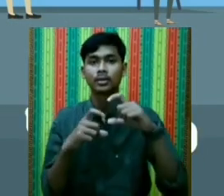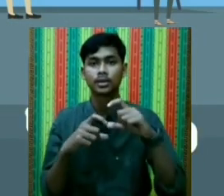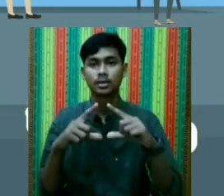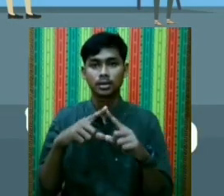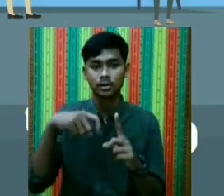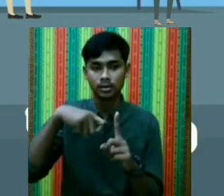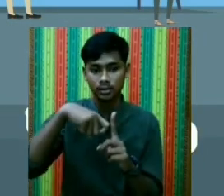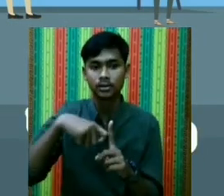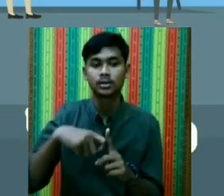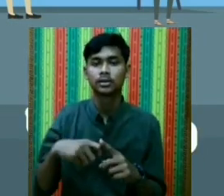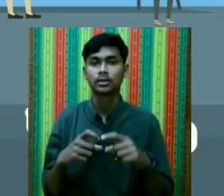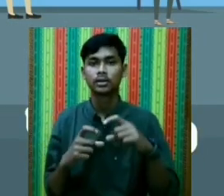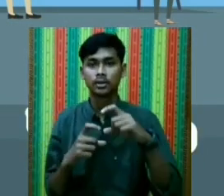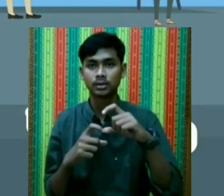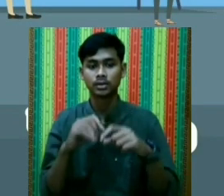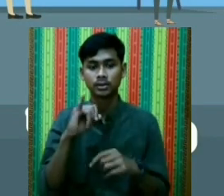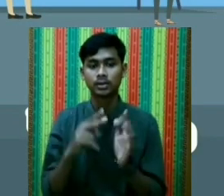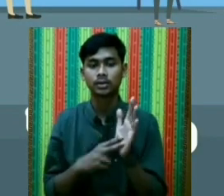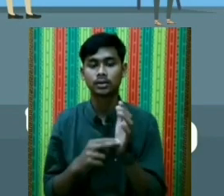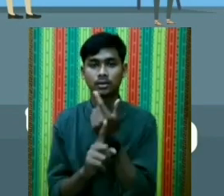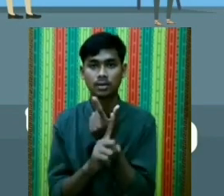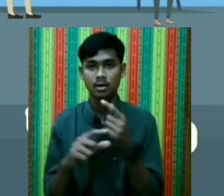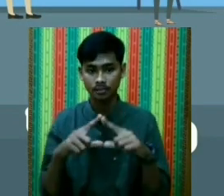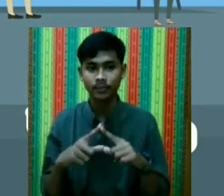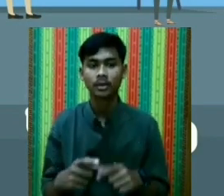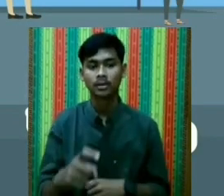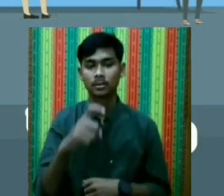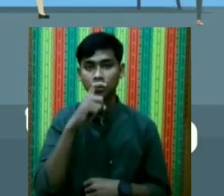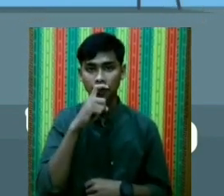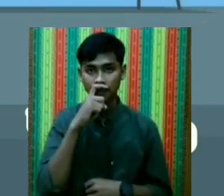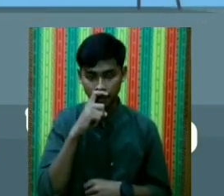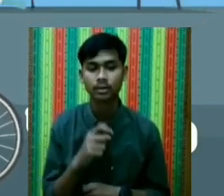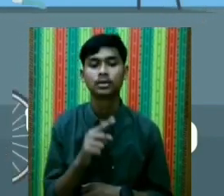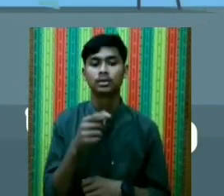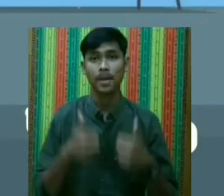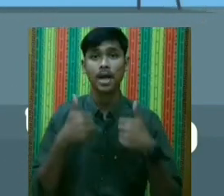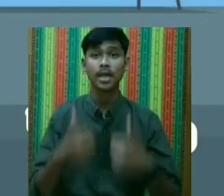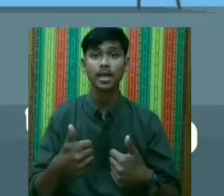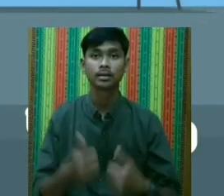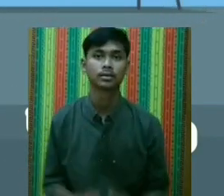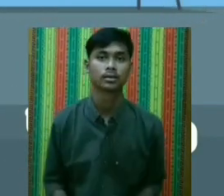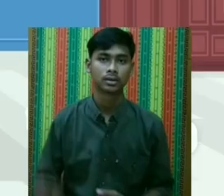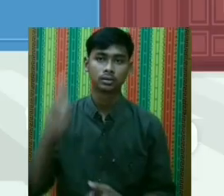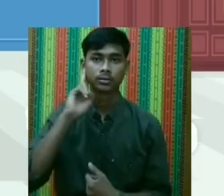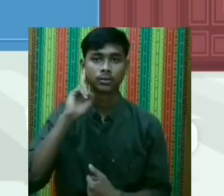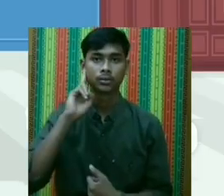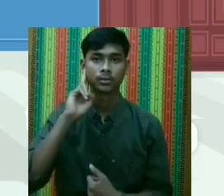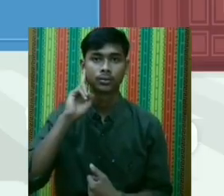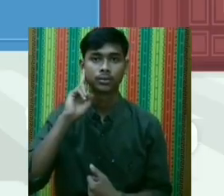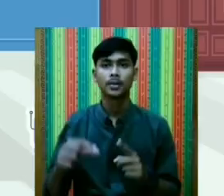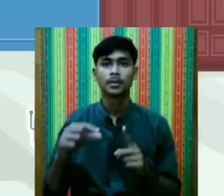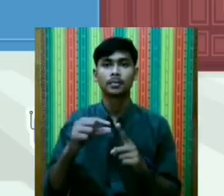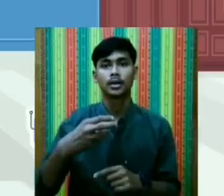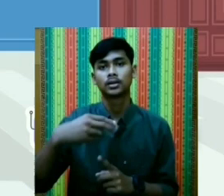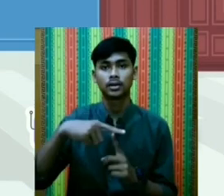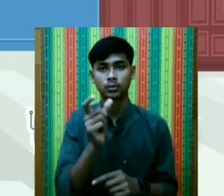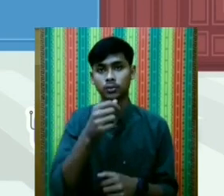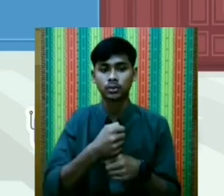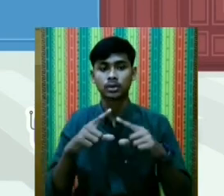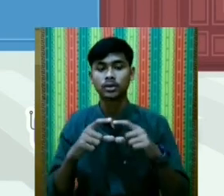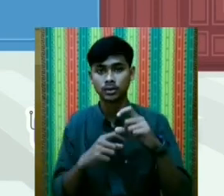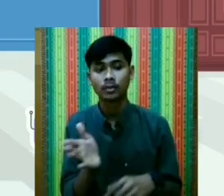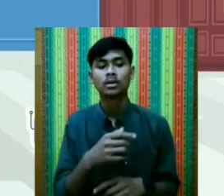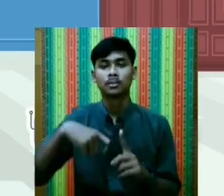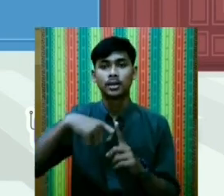Kepada Kawan istimewa disabilitas atau yang punya kekuatan petugas pelayan kami